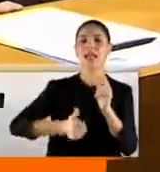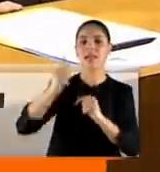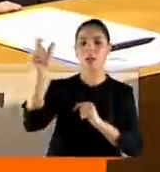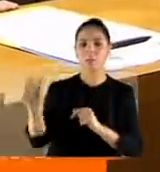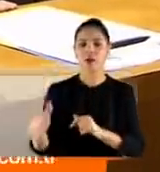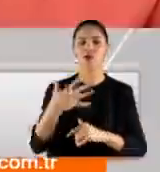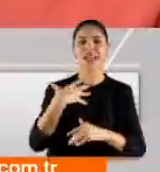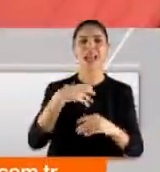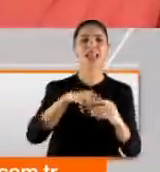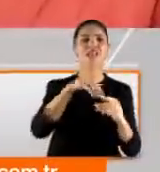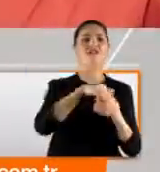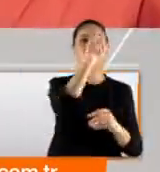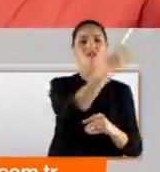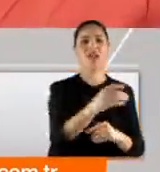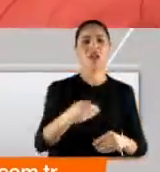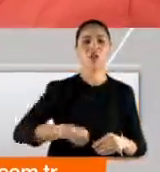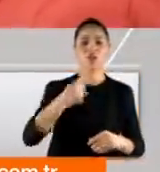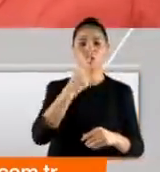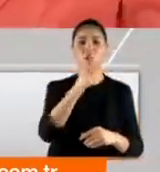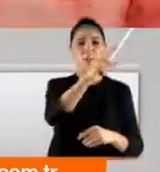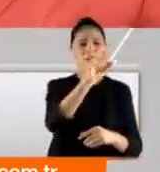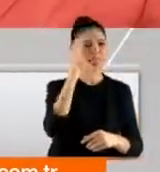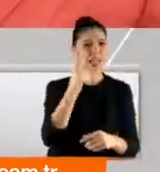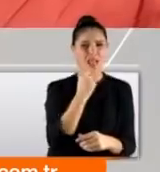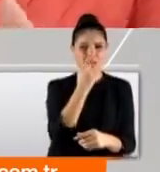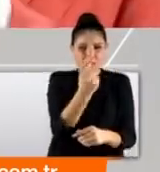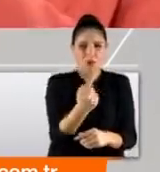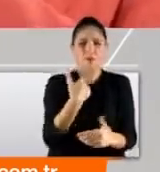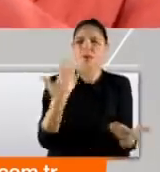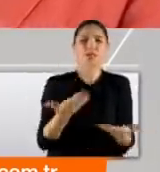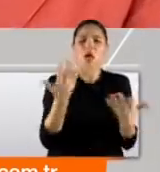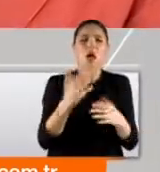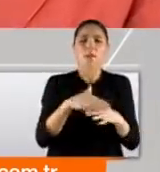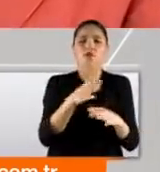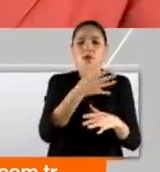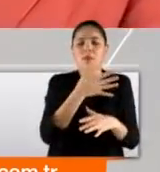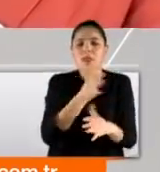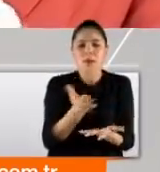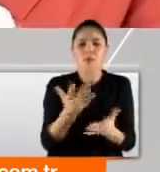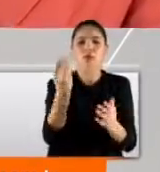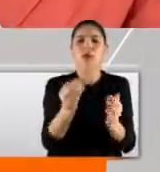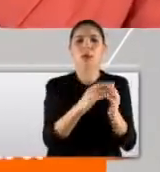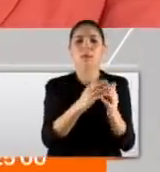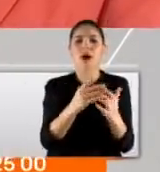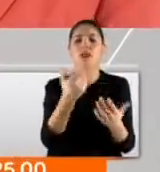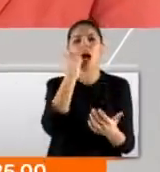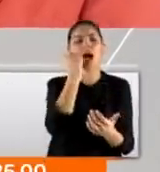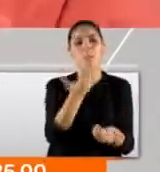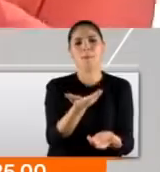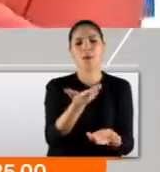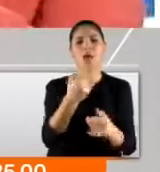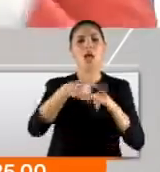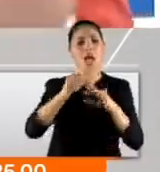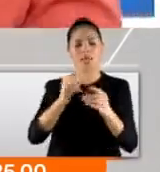Kendi vekilini suçladı. Bir deli bir kuyuya taş attı, nasıl çıkaracağımızı bilemiyoruz. İyi Parti yok. Ayıp denen bir şey var. Şimdi